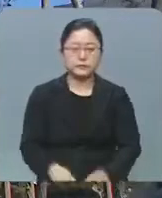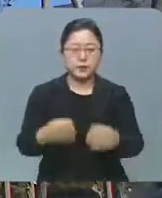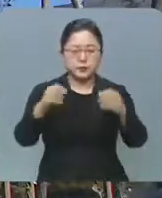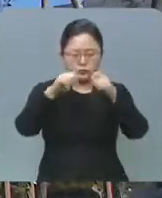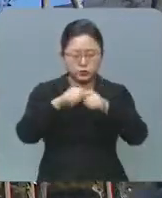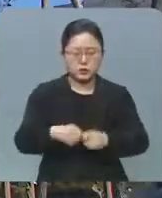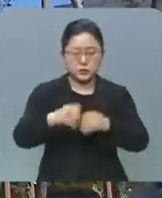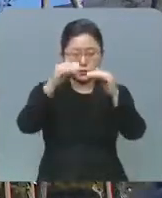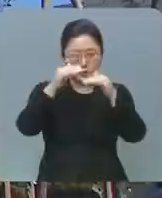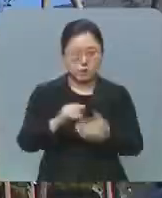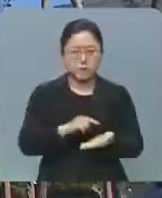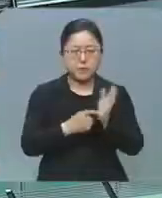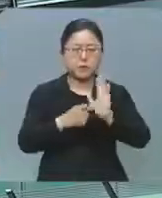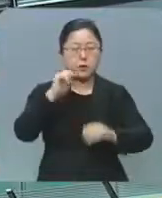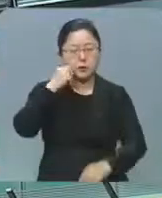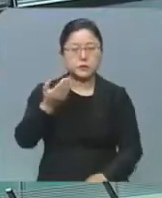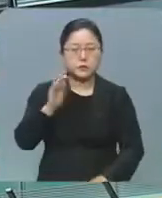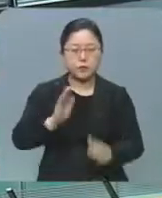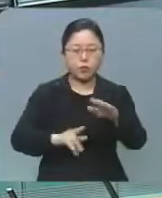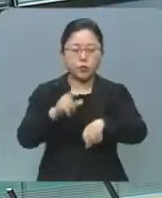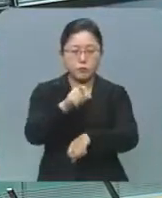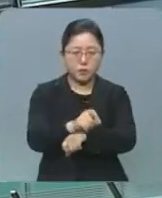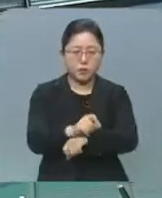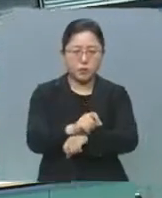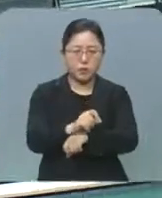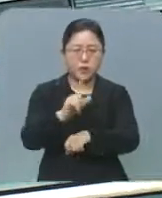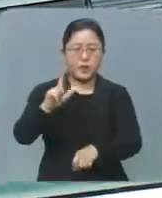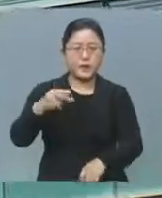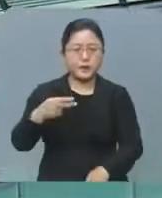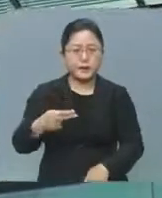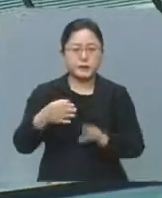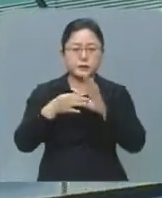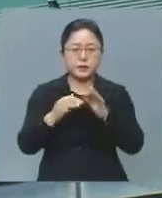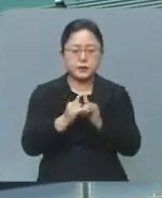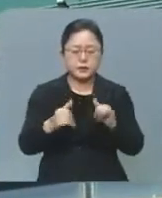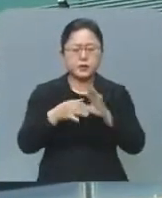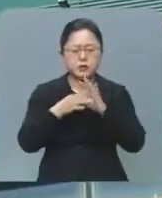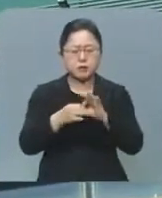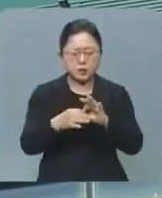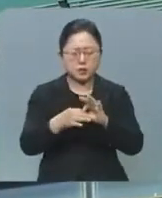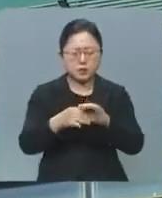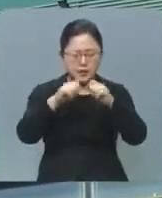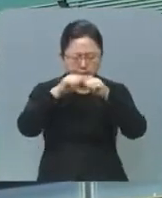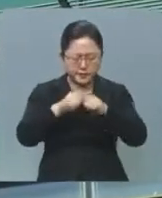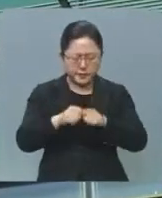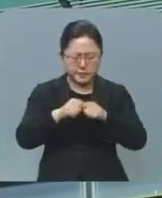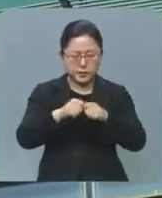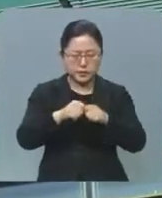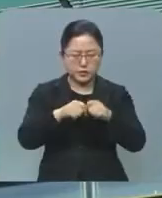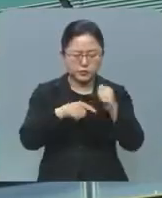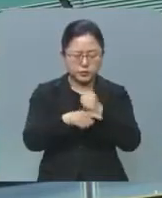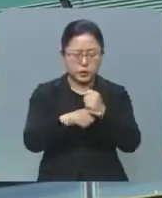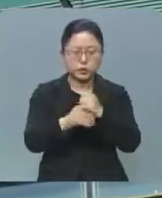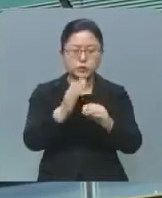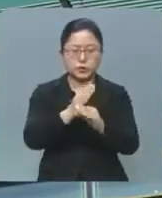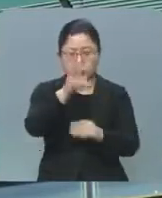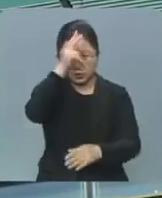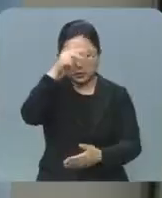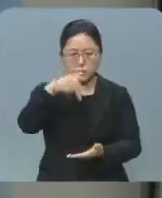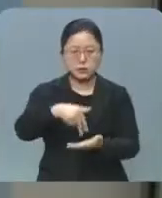구체적 내용은 알리기 어렵지만 공무원이나 LH 관계자 등이 연루돼 있는지를 면밀히 보고 있다는 게 경찰의